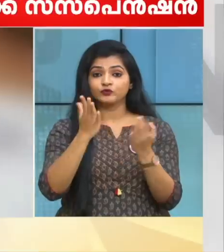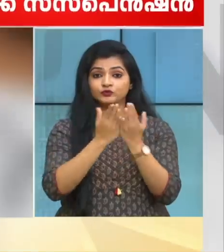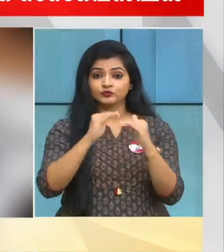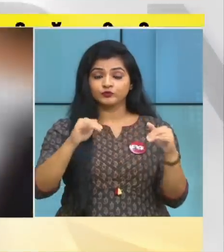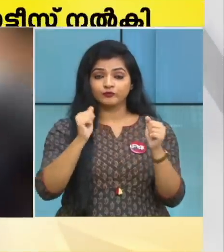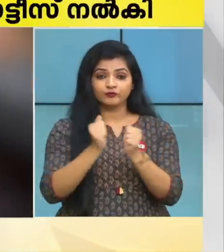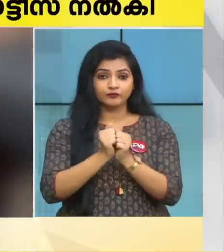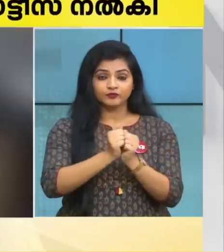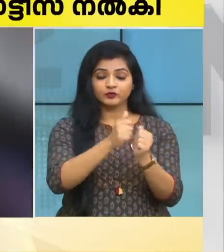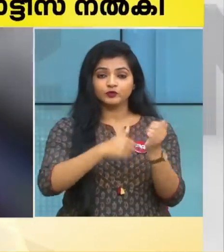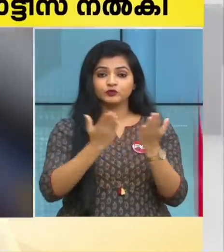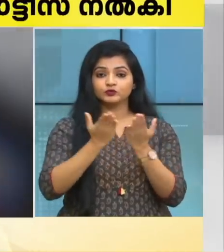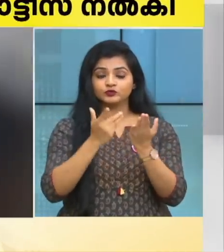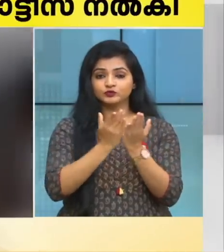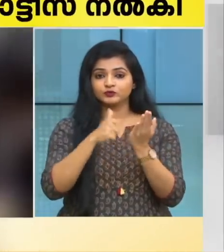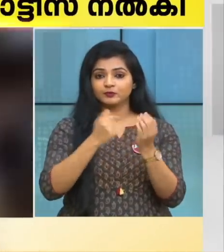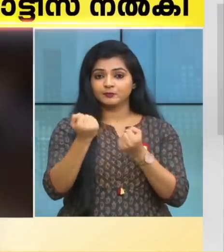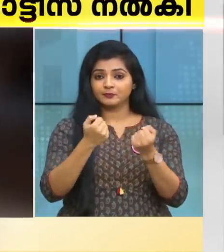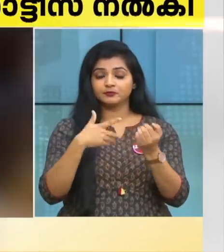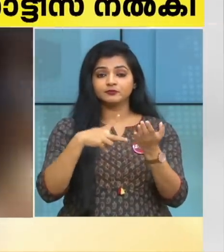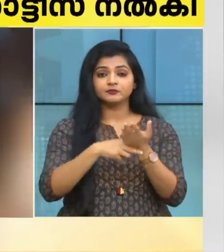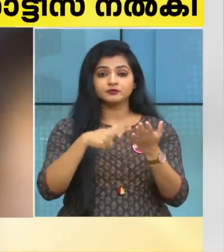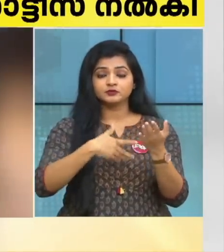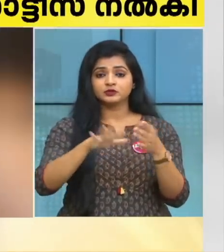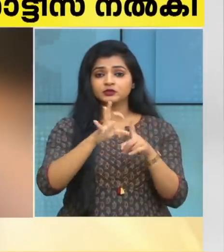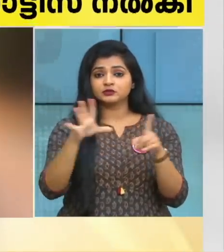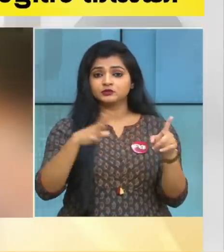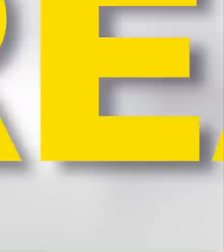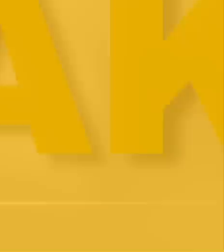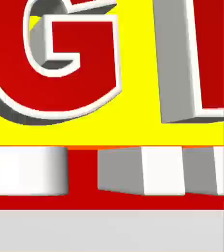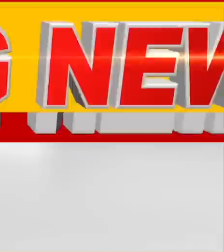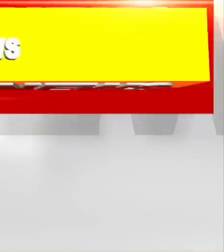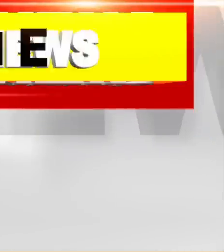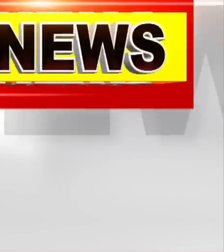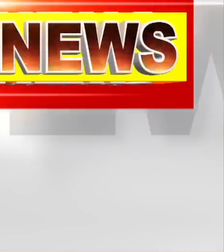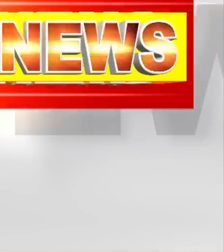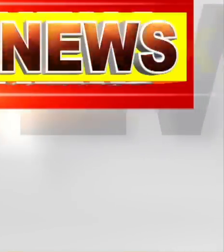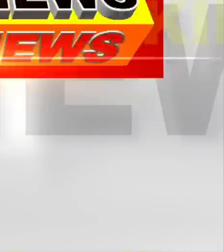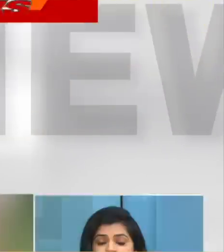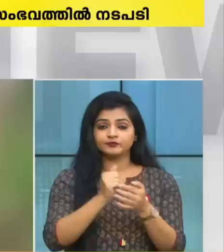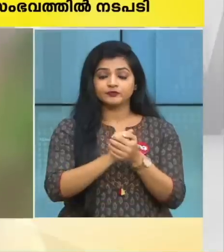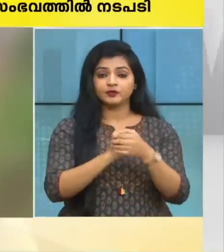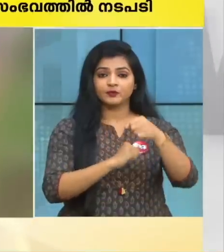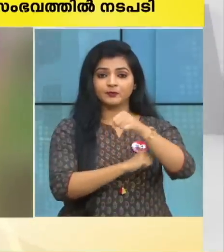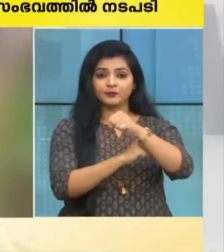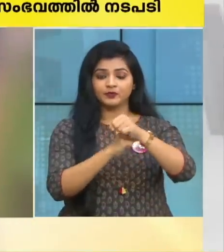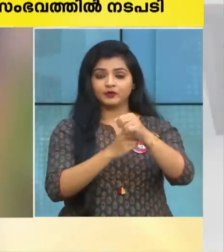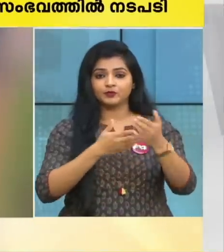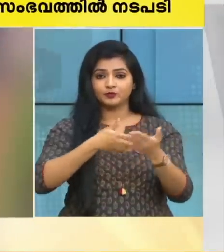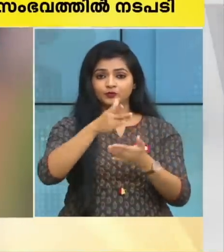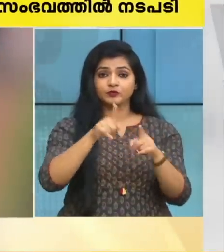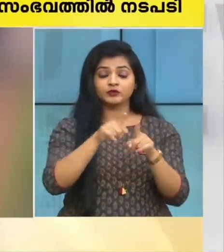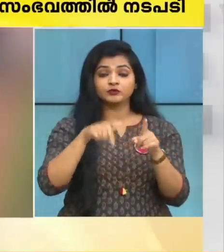വിദ്യാർത്ഥികളുമായാണ് ഈ സ്കൂൾ ബസ് ഇത്തരത്തിലൊരു സാഹസിക യാത്ര, അപകടകരമായ ഒരു യാത്ര നടത്തിയത്. പാലം മറികടക്കാനുള്ള ശ്രമത്തിനിടെ സ്കൂൾ